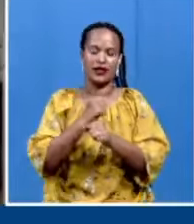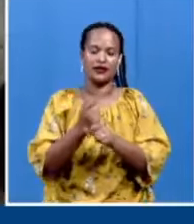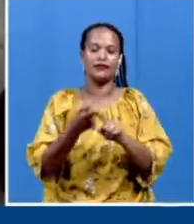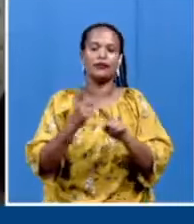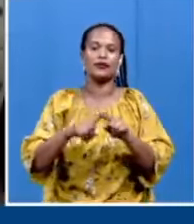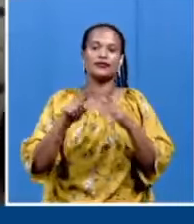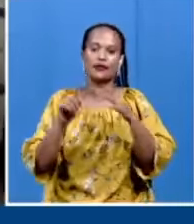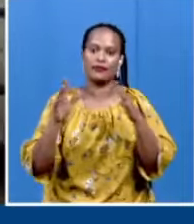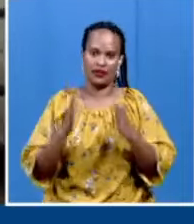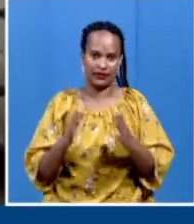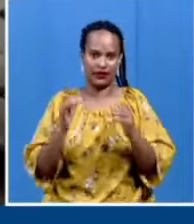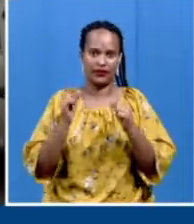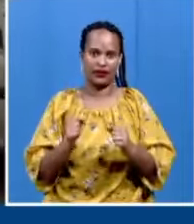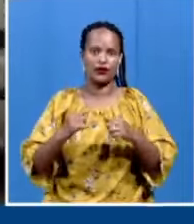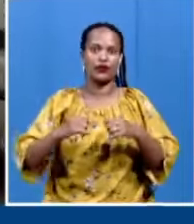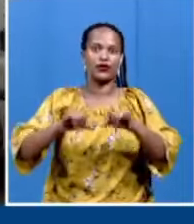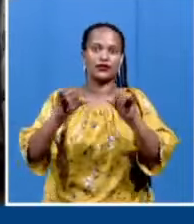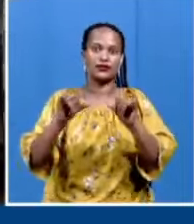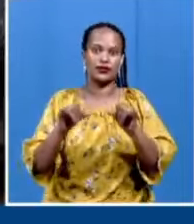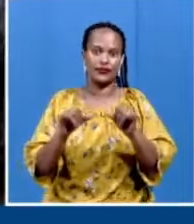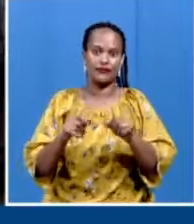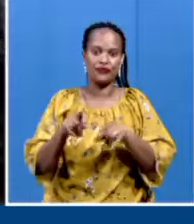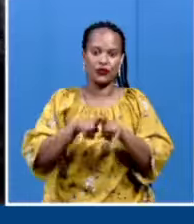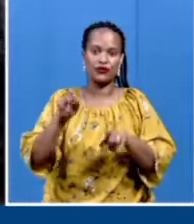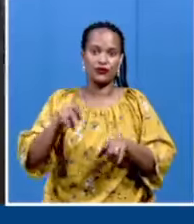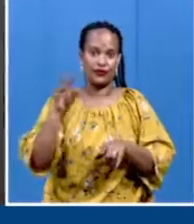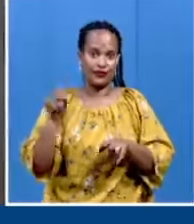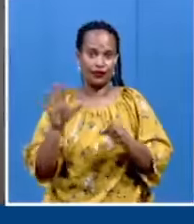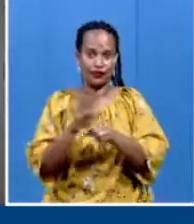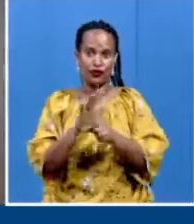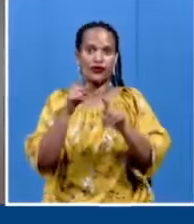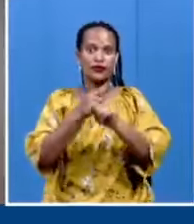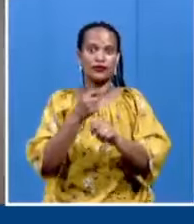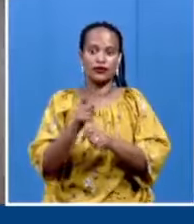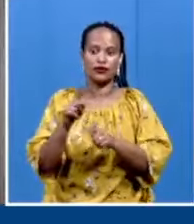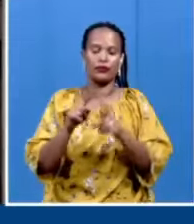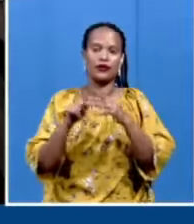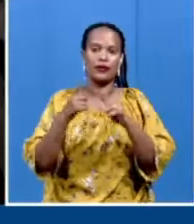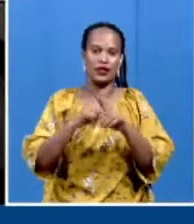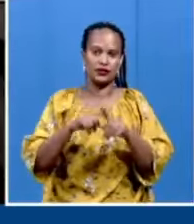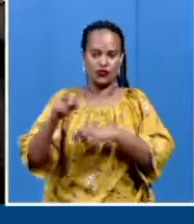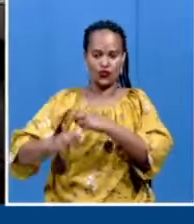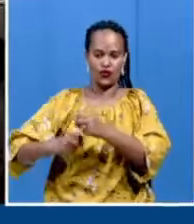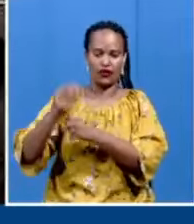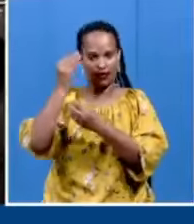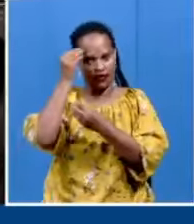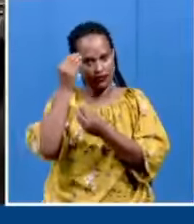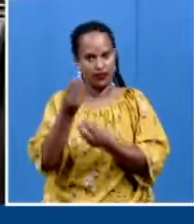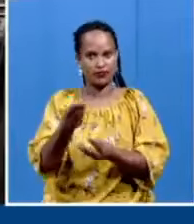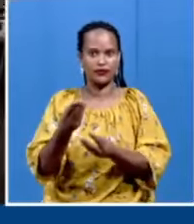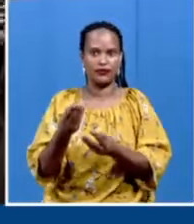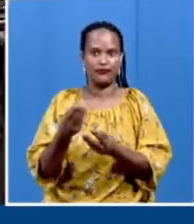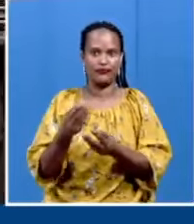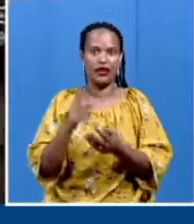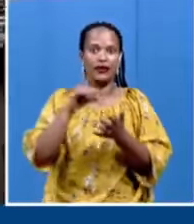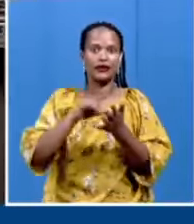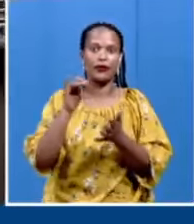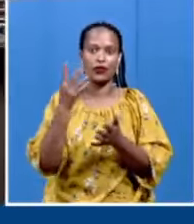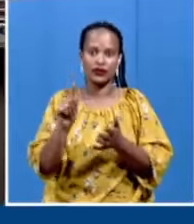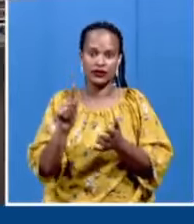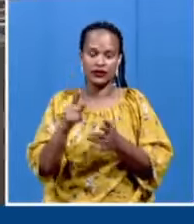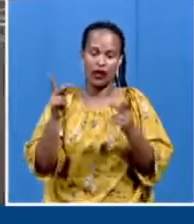ምምላስ ተመዛበልቲ ተጠናኺሩ ክቕፅልን ውዕሊ ፕሪቶርያ ብምሉእነት ክትግበርን እቶም ተመለስቲ ወገናት ኣተሓሳሲቦም። ካብ ከተማ